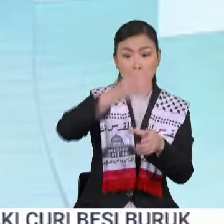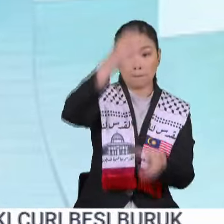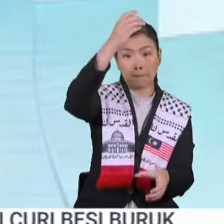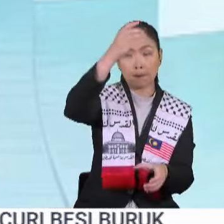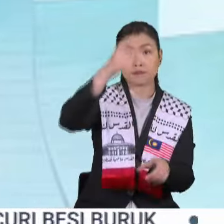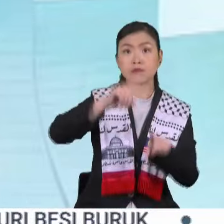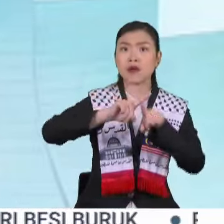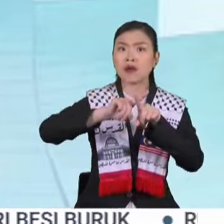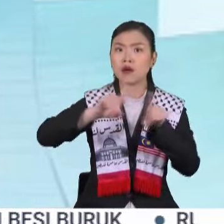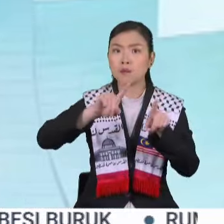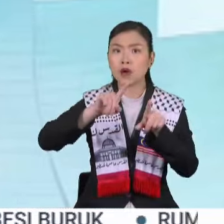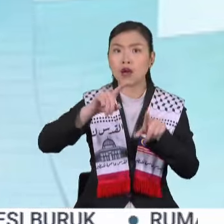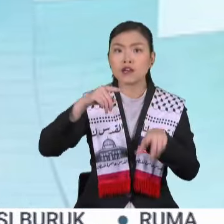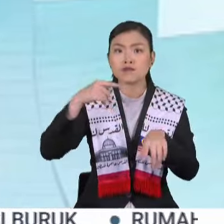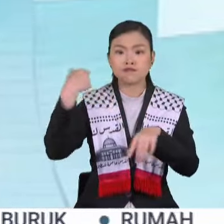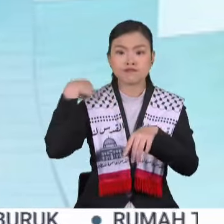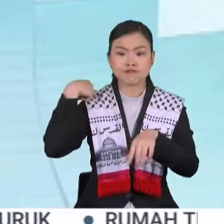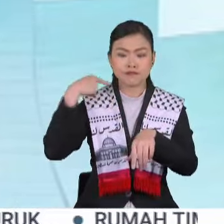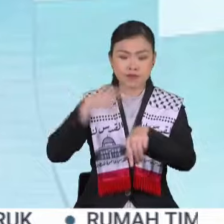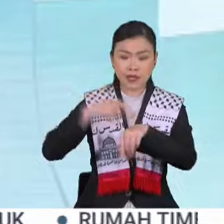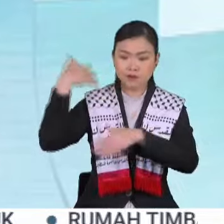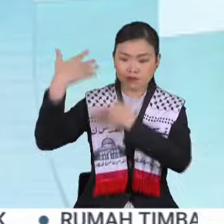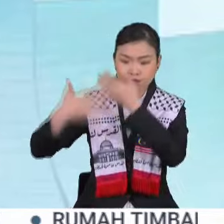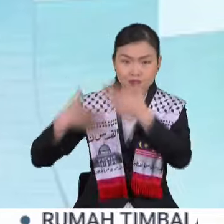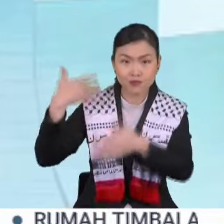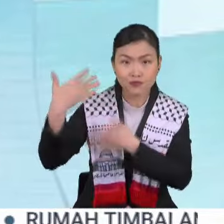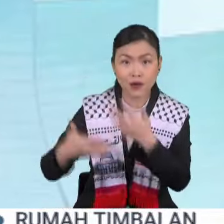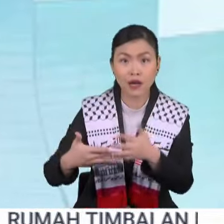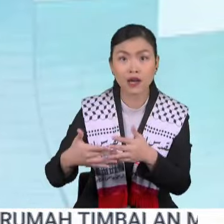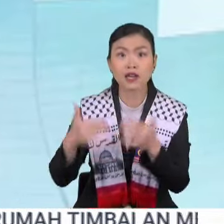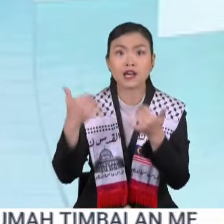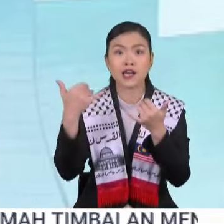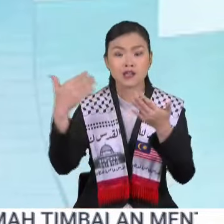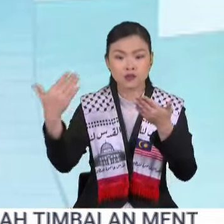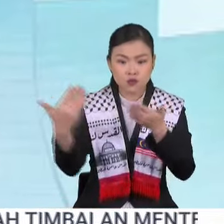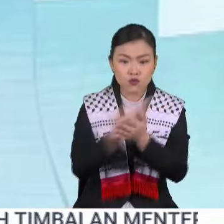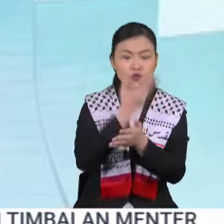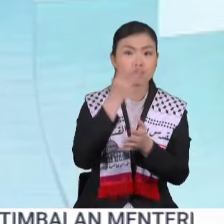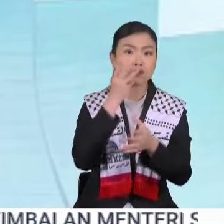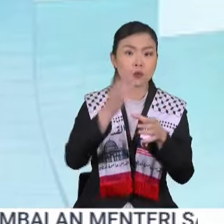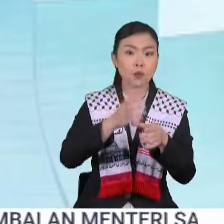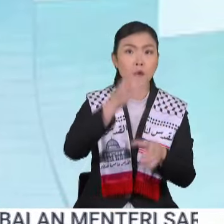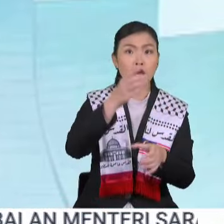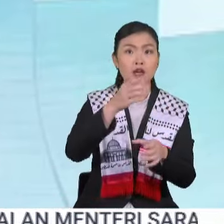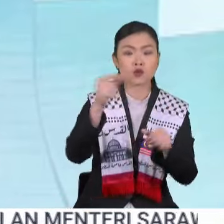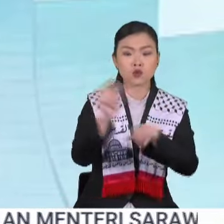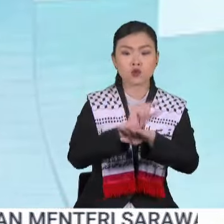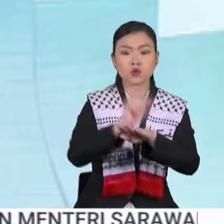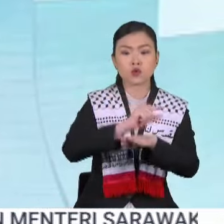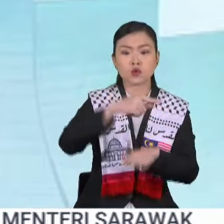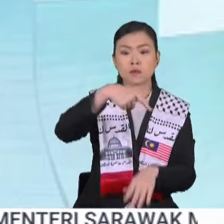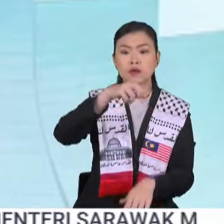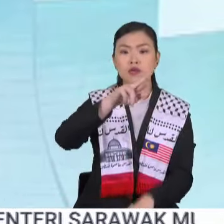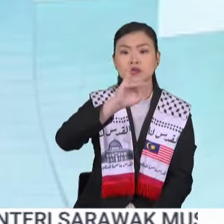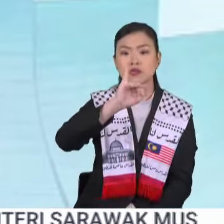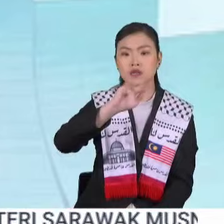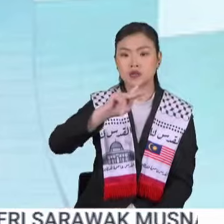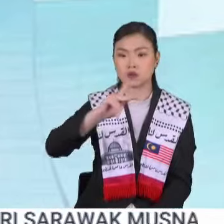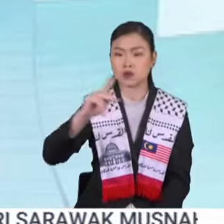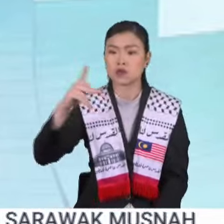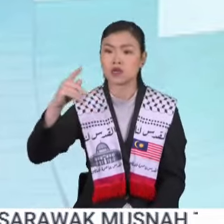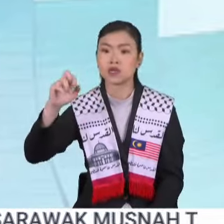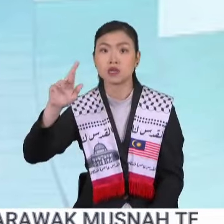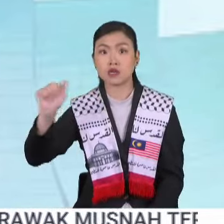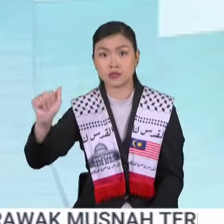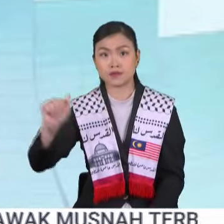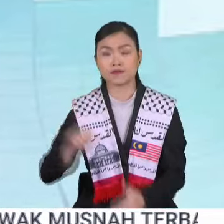Namun, seiring dengan peredaran zaman, lemang periuk kera dihasilkan dan menjadi antara salah satu juadah kegemaran. Laporan